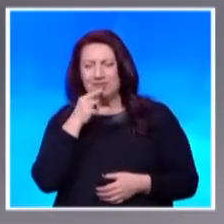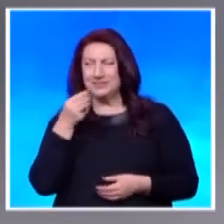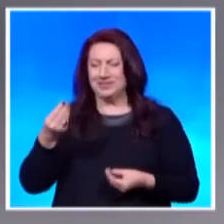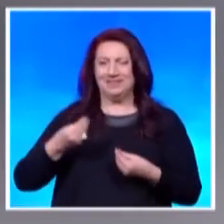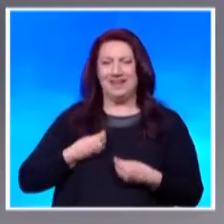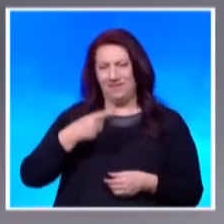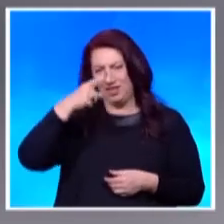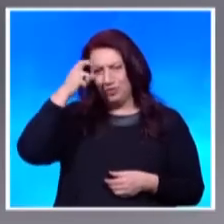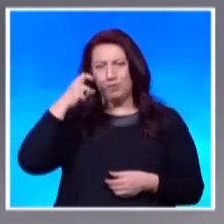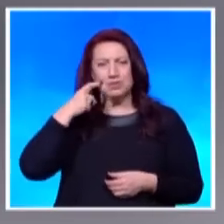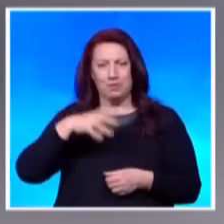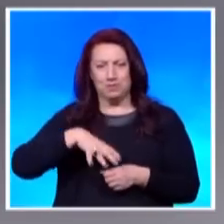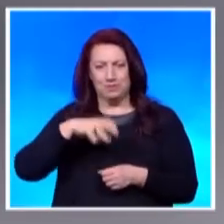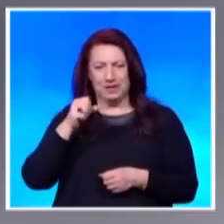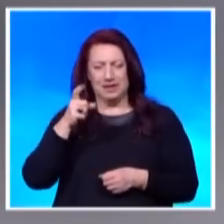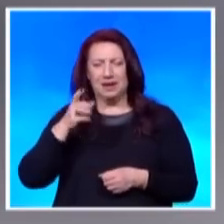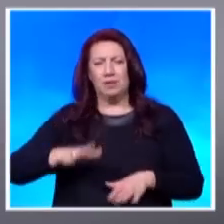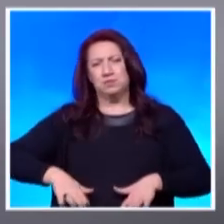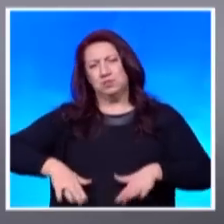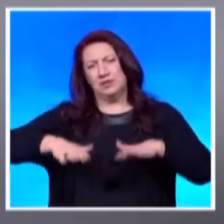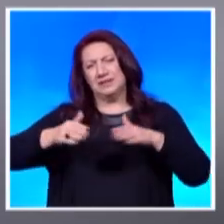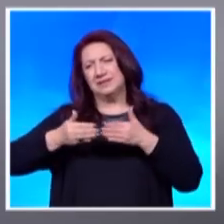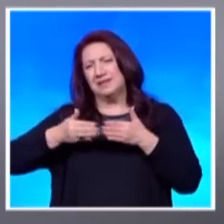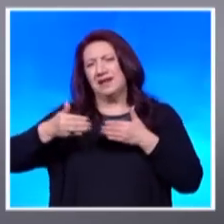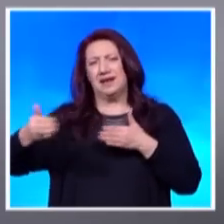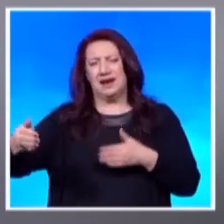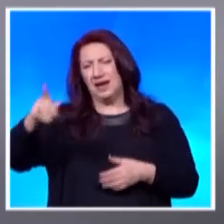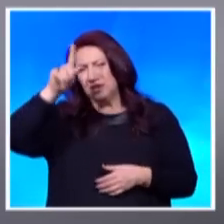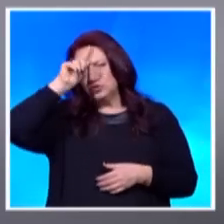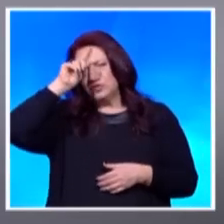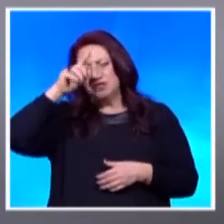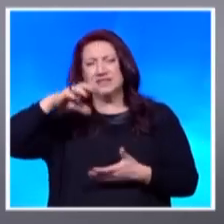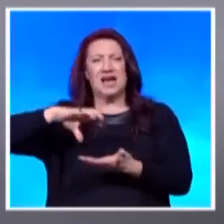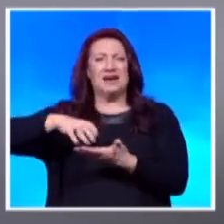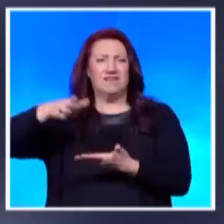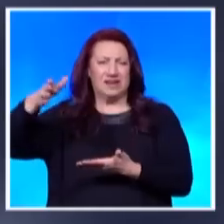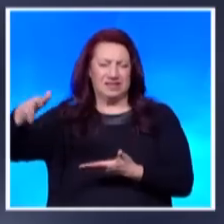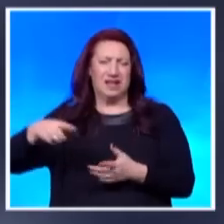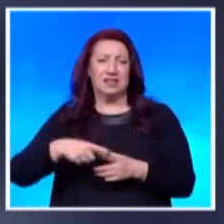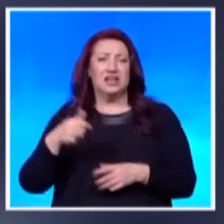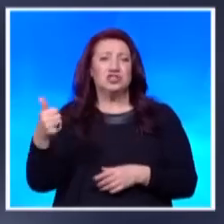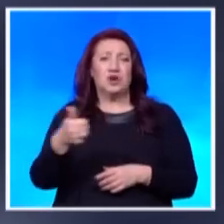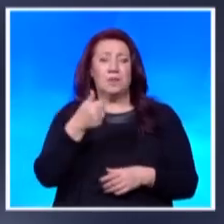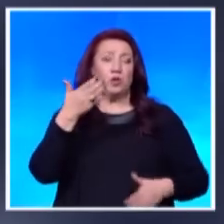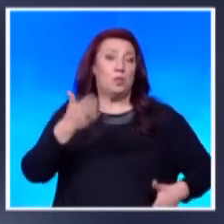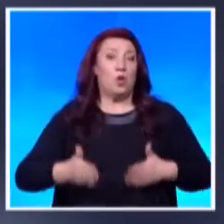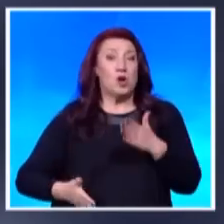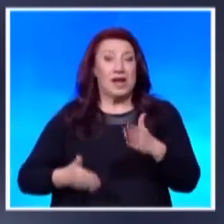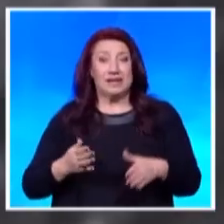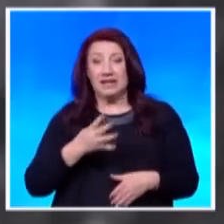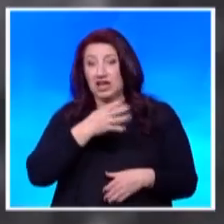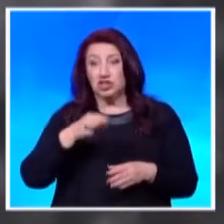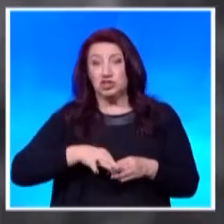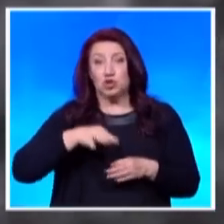живота. Израснал в краен софийски квартал, около тухлените фабрики, шампион по лека атлетика на 400 метра с